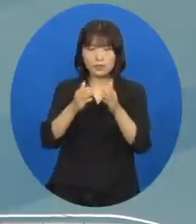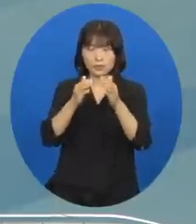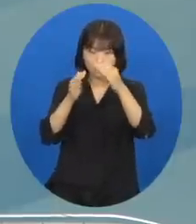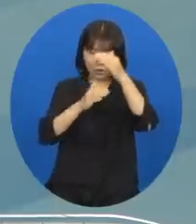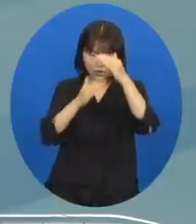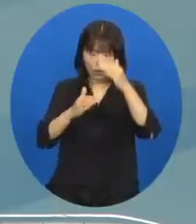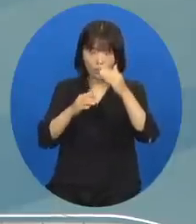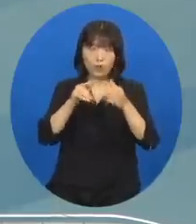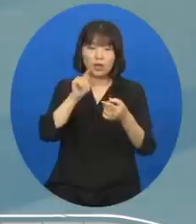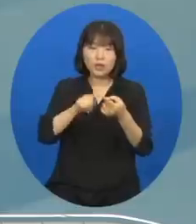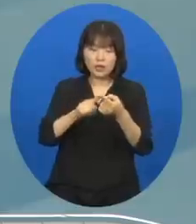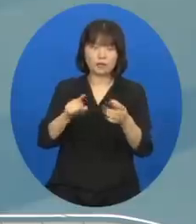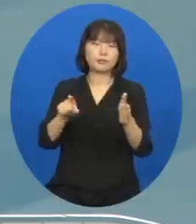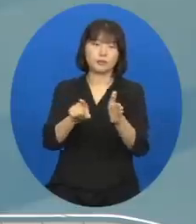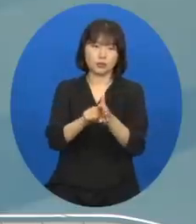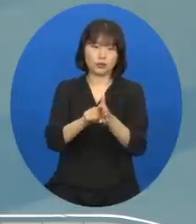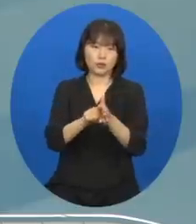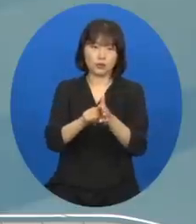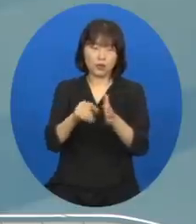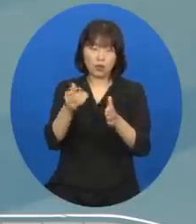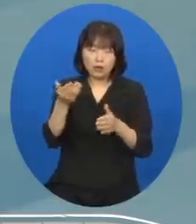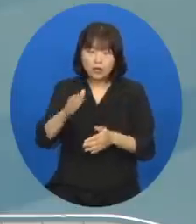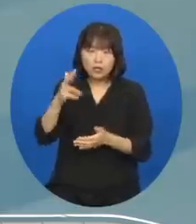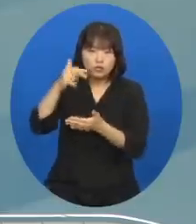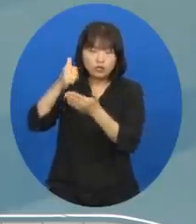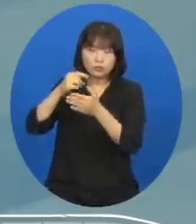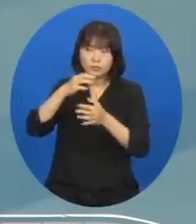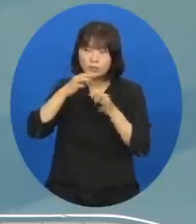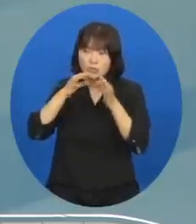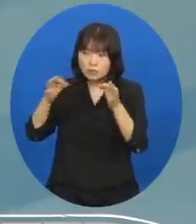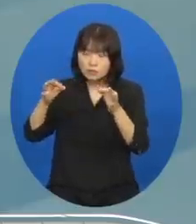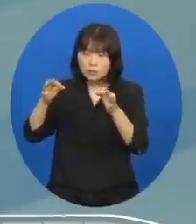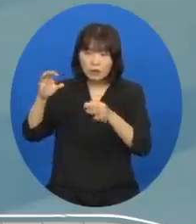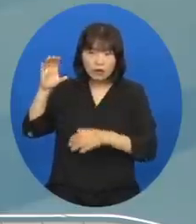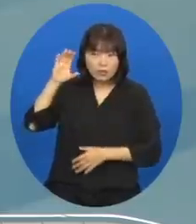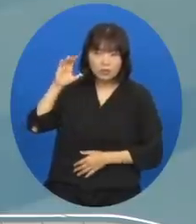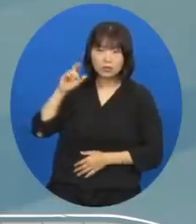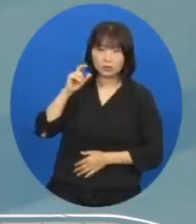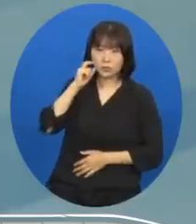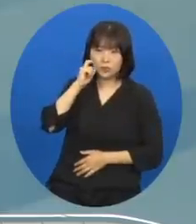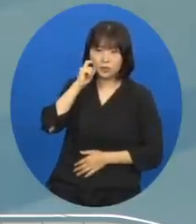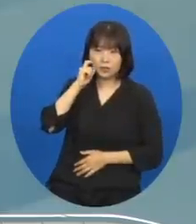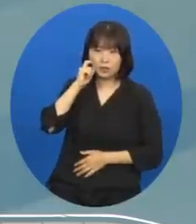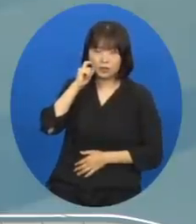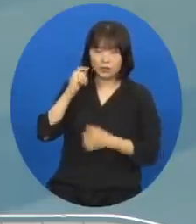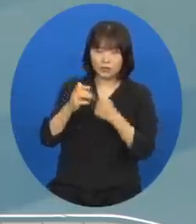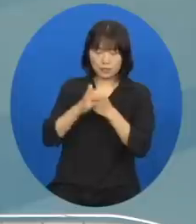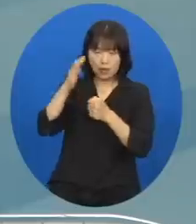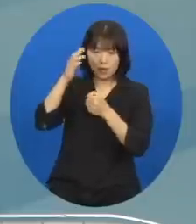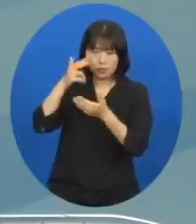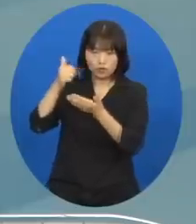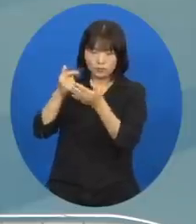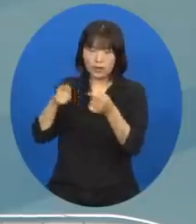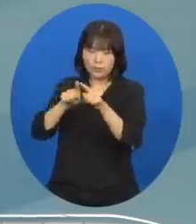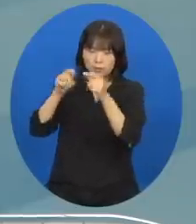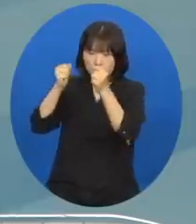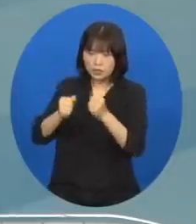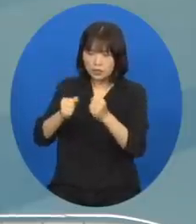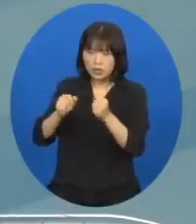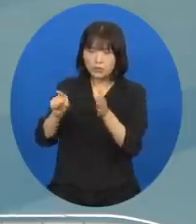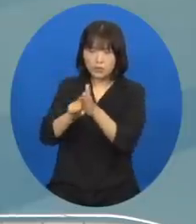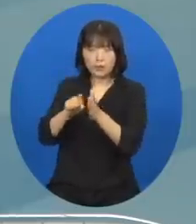믿습니다. 그런데 주님의 음성을 못 듣는다면, 그래서 주님이 함께 계신 것을 믿지